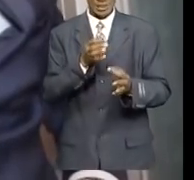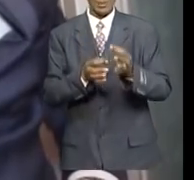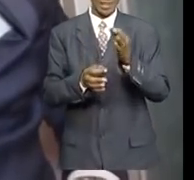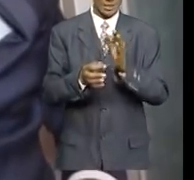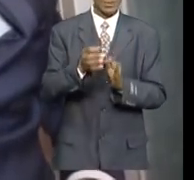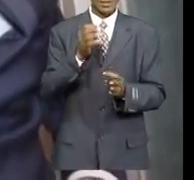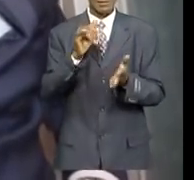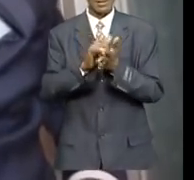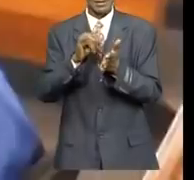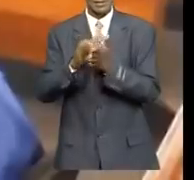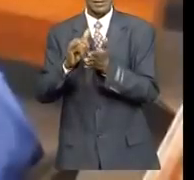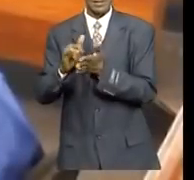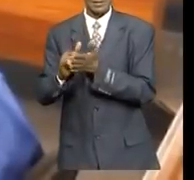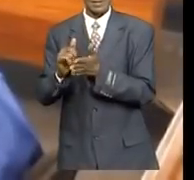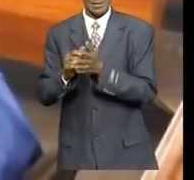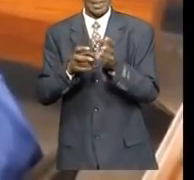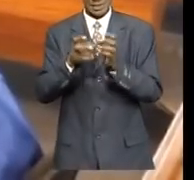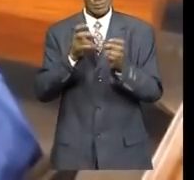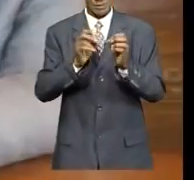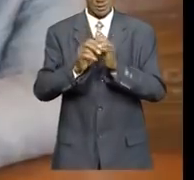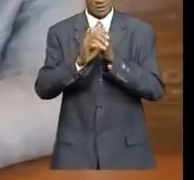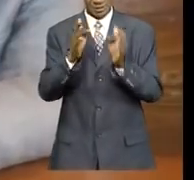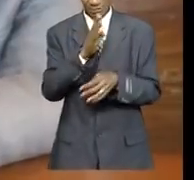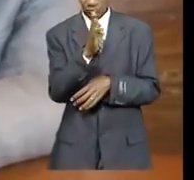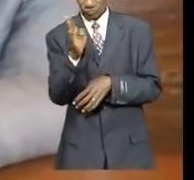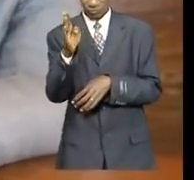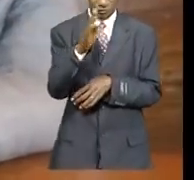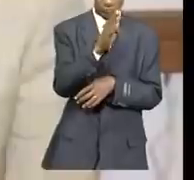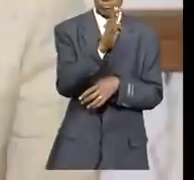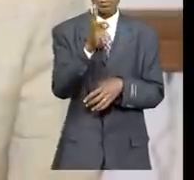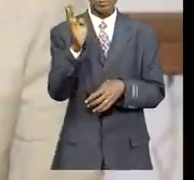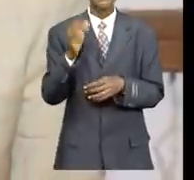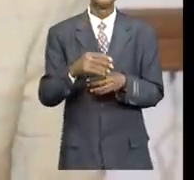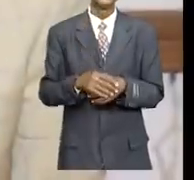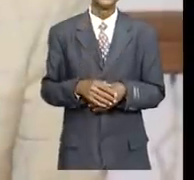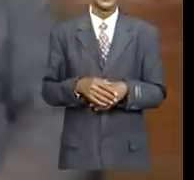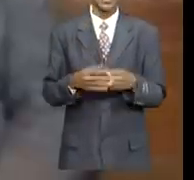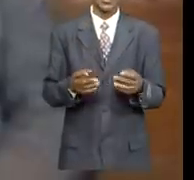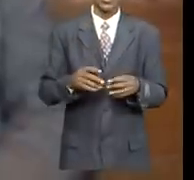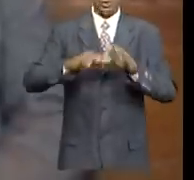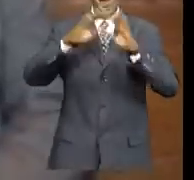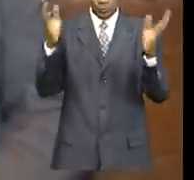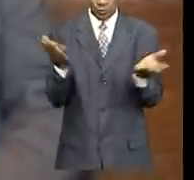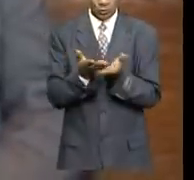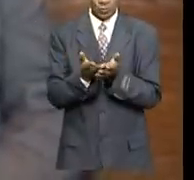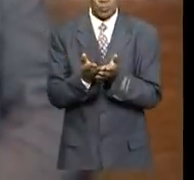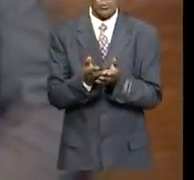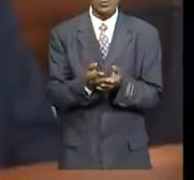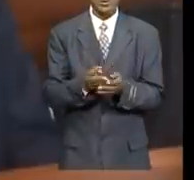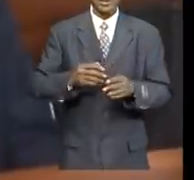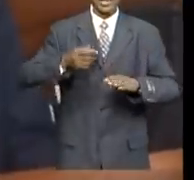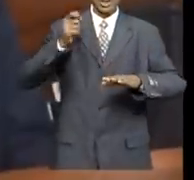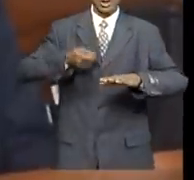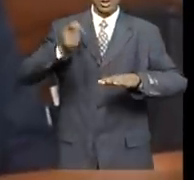RDC a abouti à des résultats concluants tels que veiller sur la gouvernance suivant les contrats, des